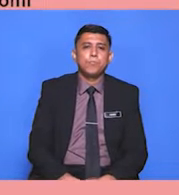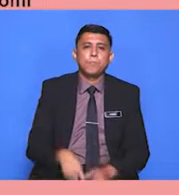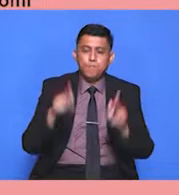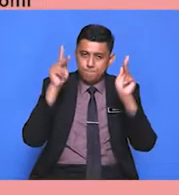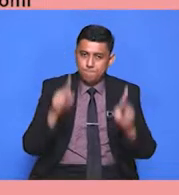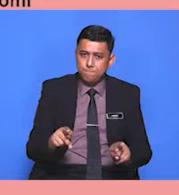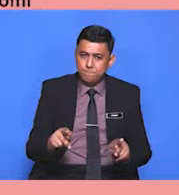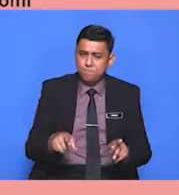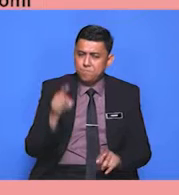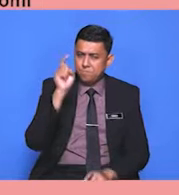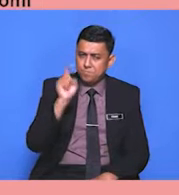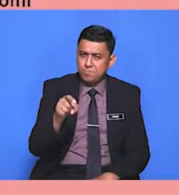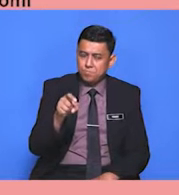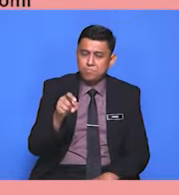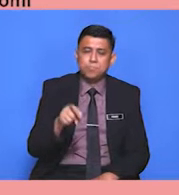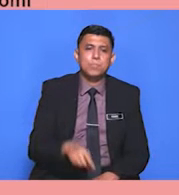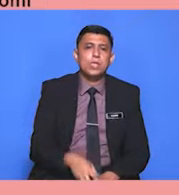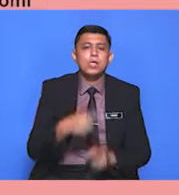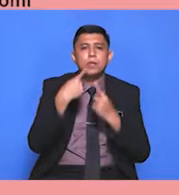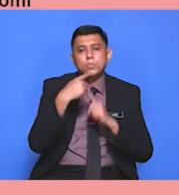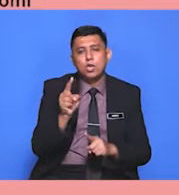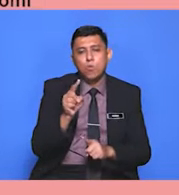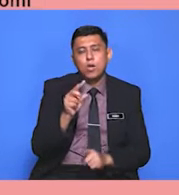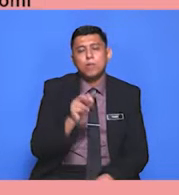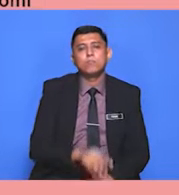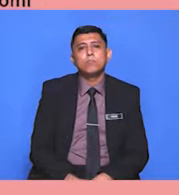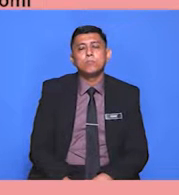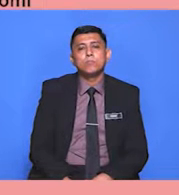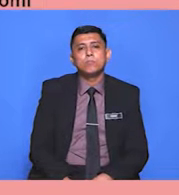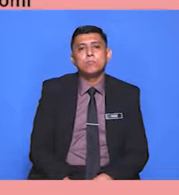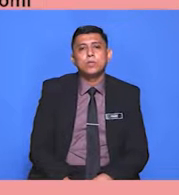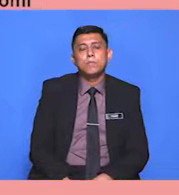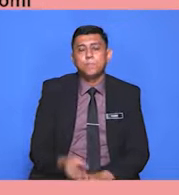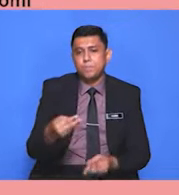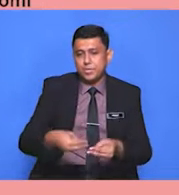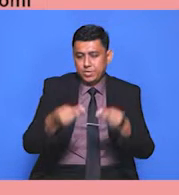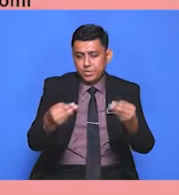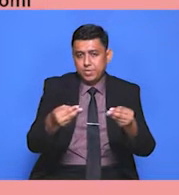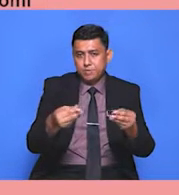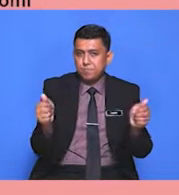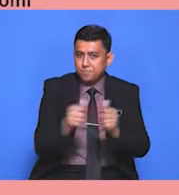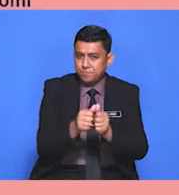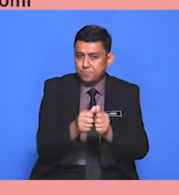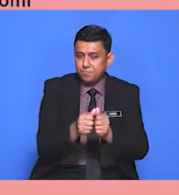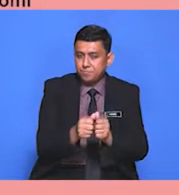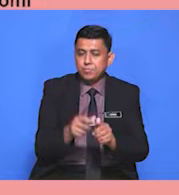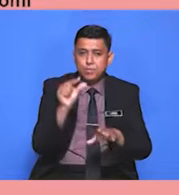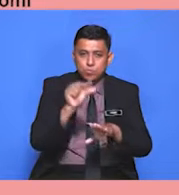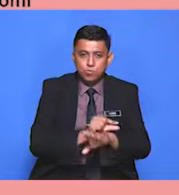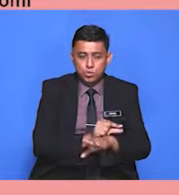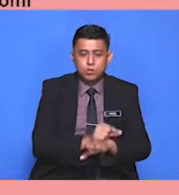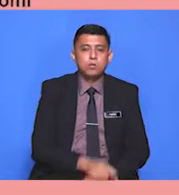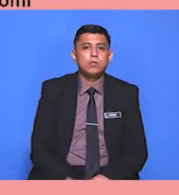pelajar dikehendaki menjawab soalan yang dikemukakan dengan